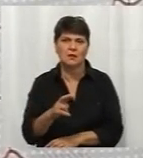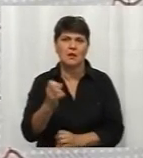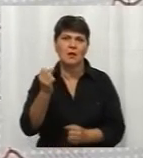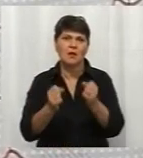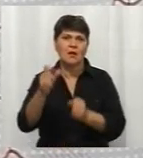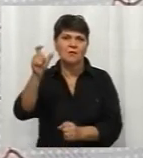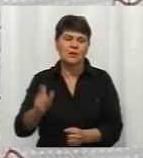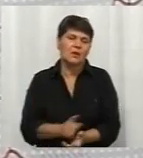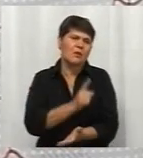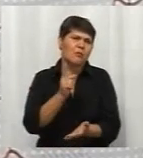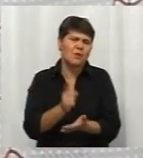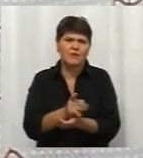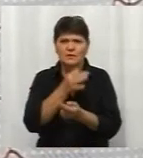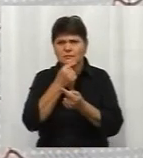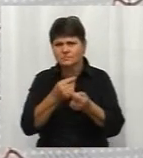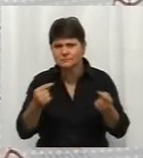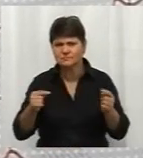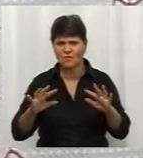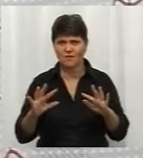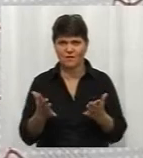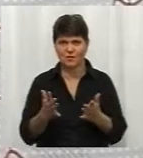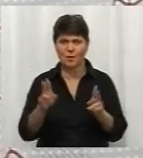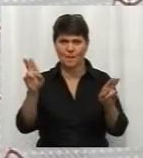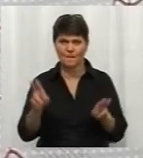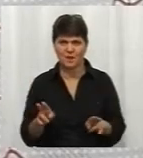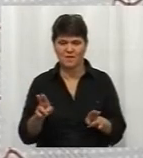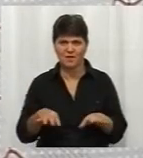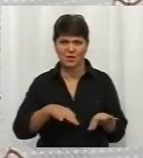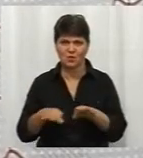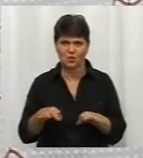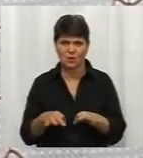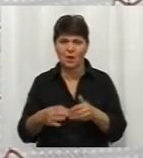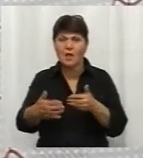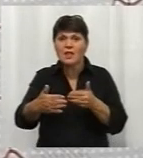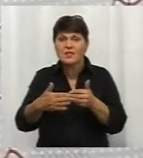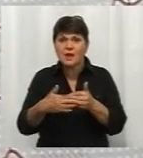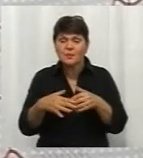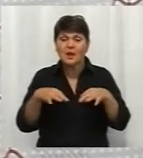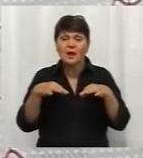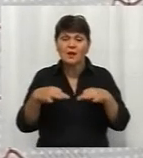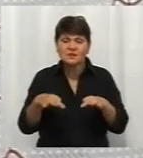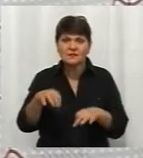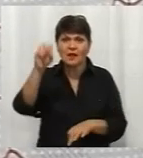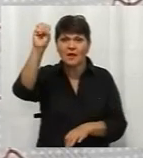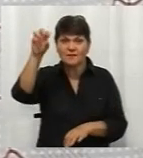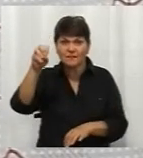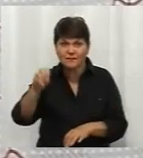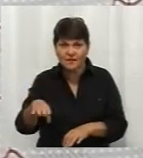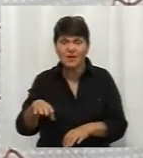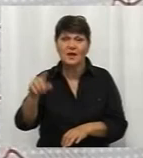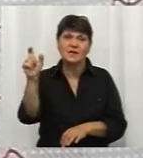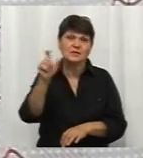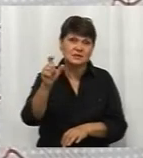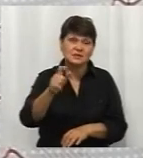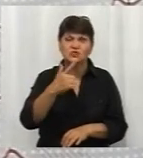повинен дотримуватися правил дорожнього руху, при наближенні транспортного засобу з увімкненими проблисковими маячками синього